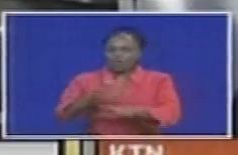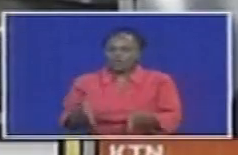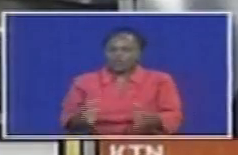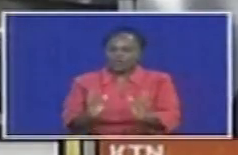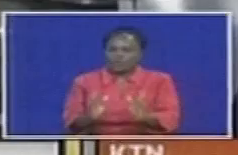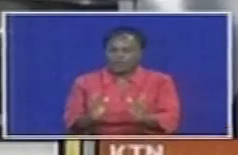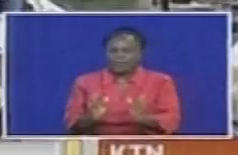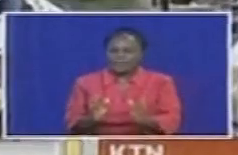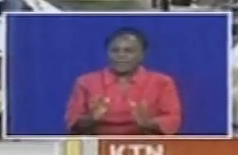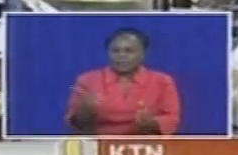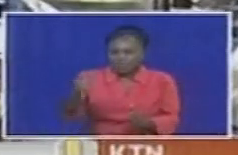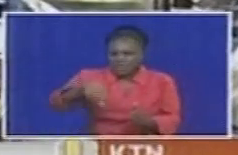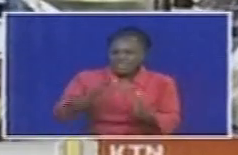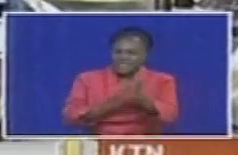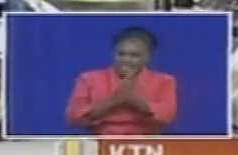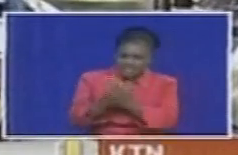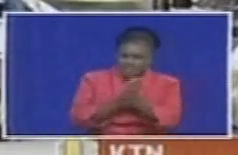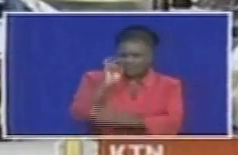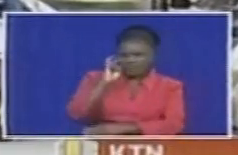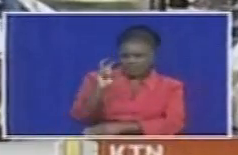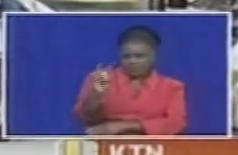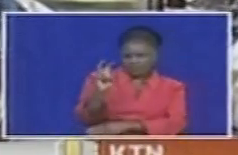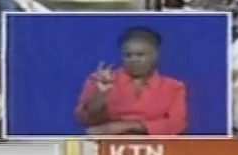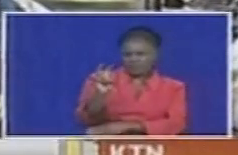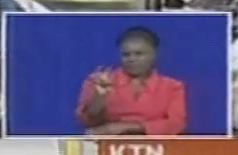are mostly interested in checking on